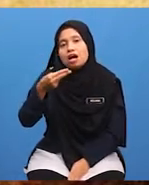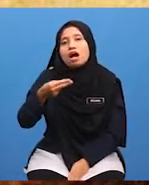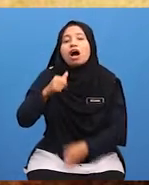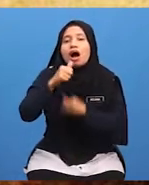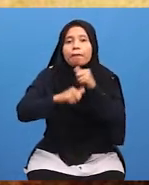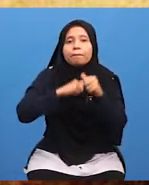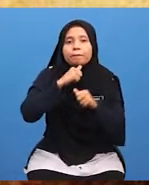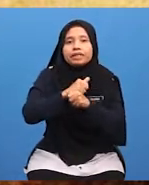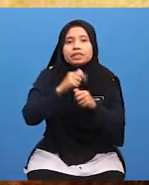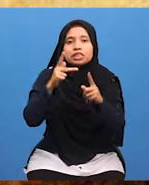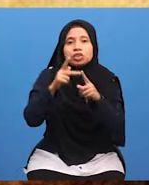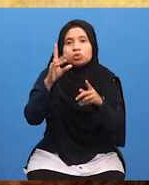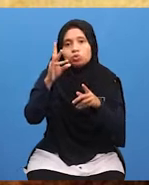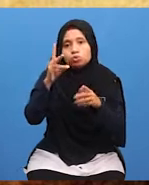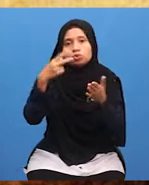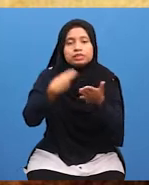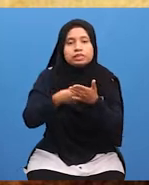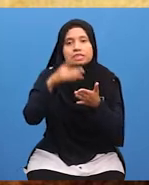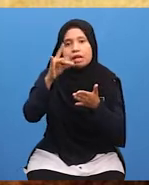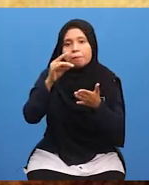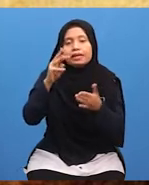abad ke-8 Masihi.